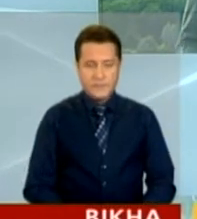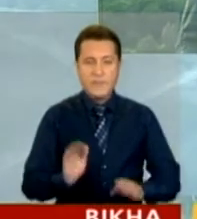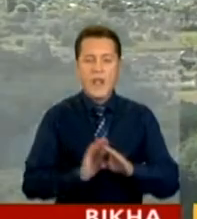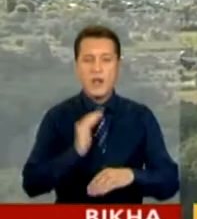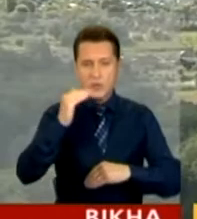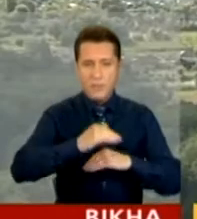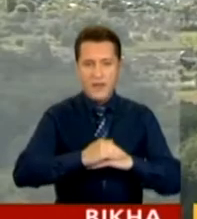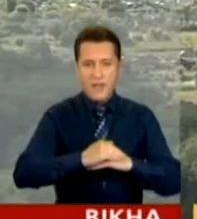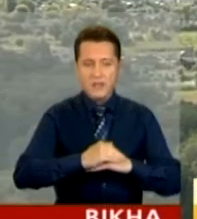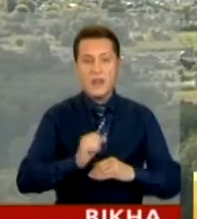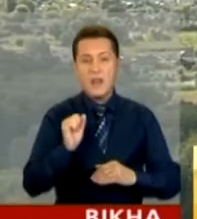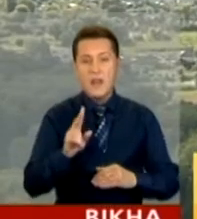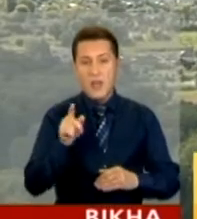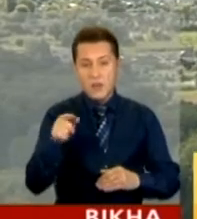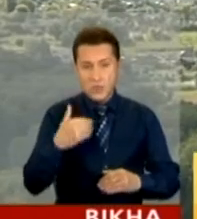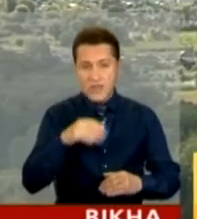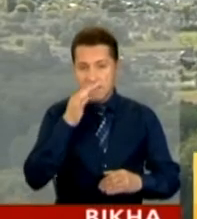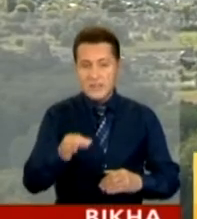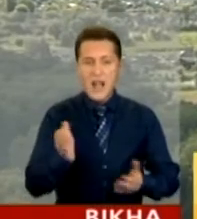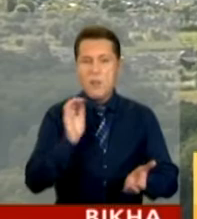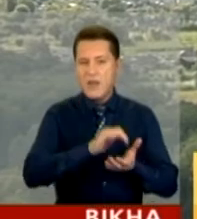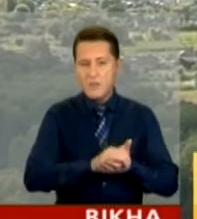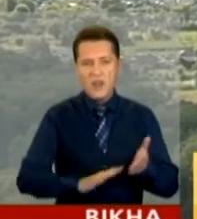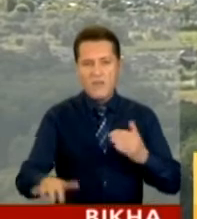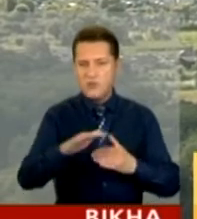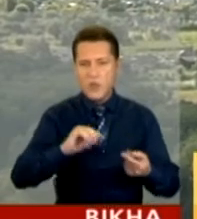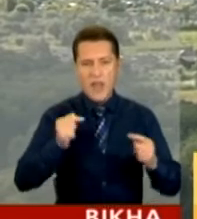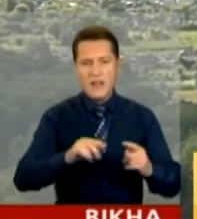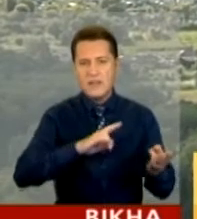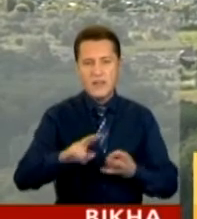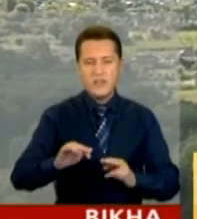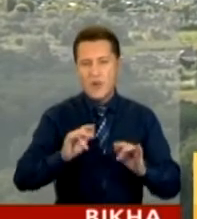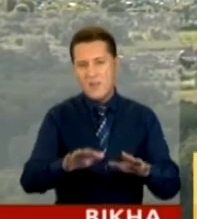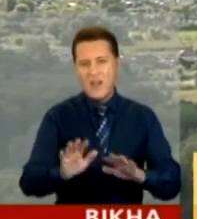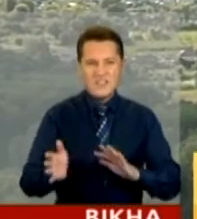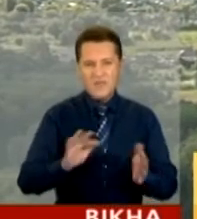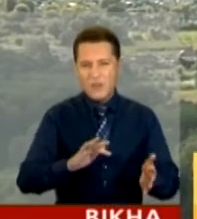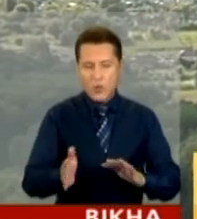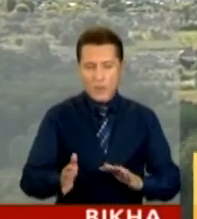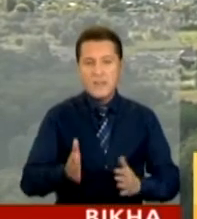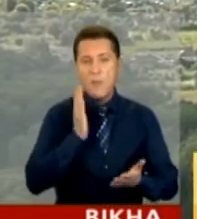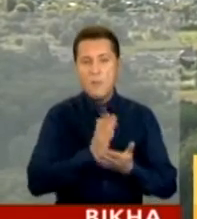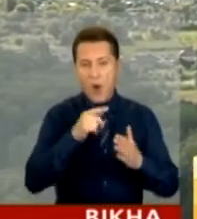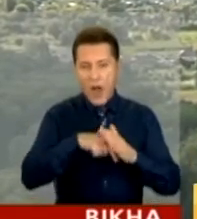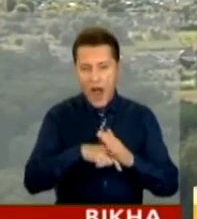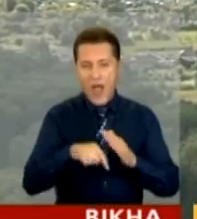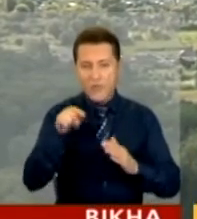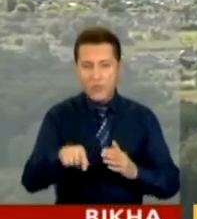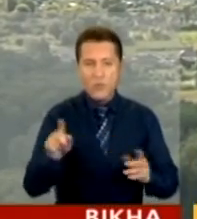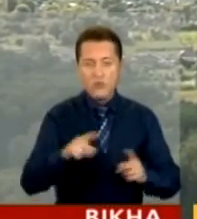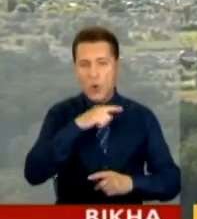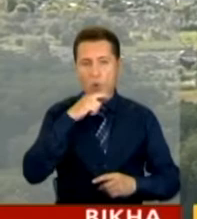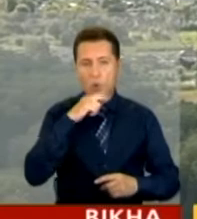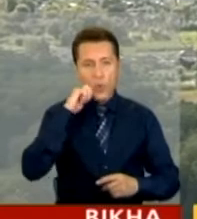Добрий вечір, Віто. Як ти вже сказала, перемир'я в зоні антитерористичної операції досить відносне. Полягає воно винятково у тому, що українські силовики, українська армія